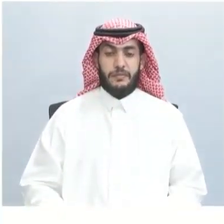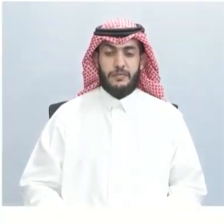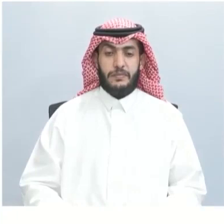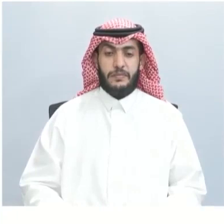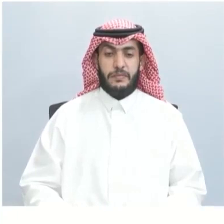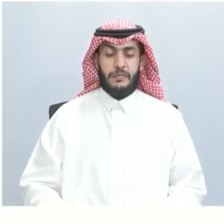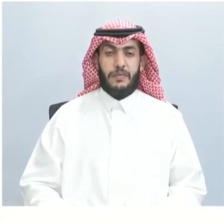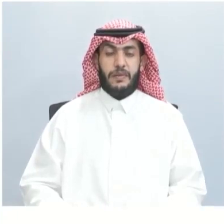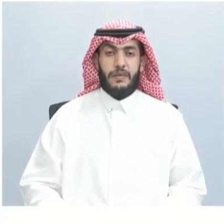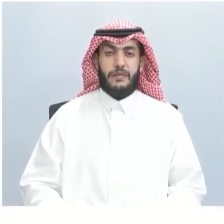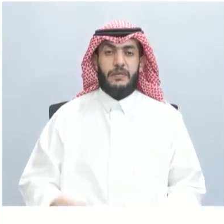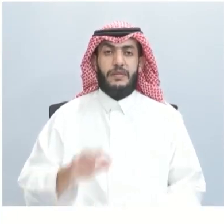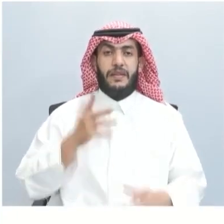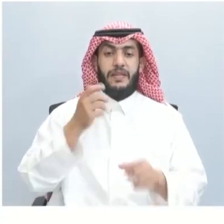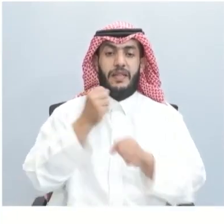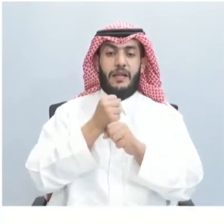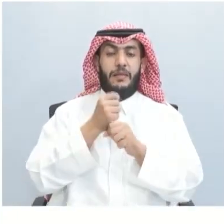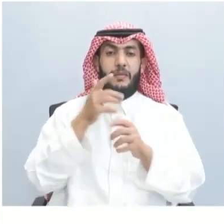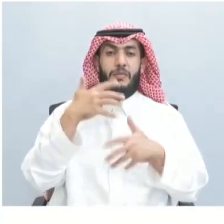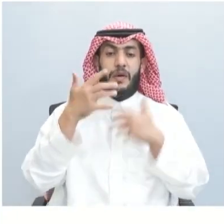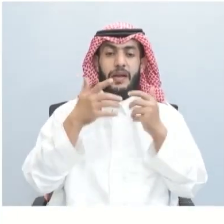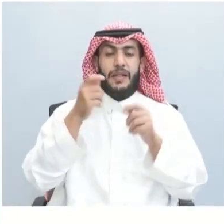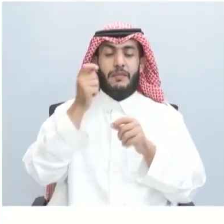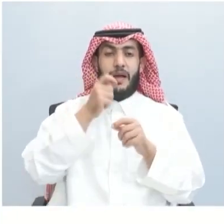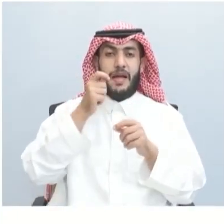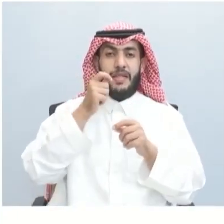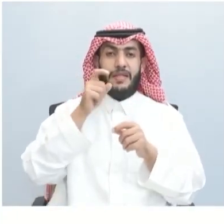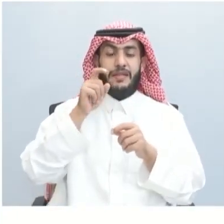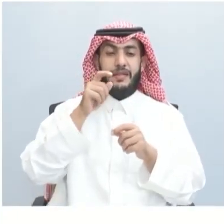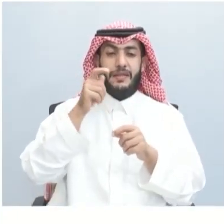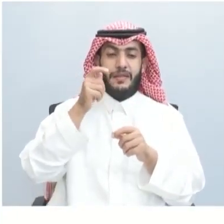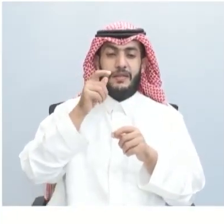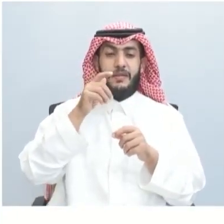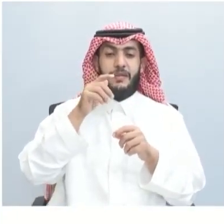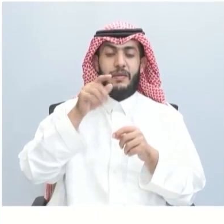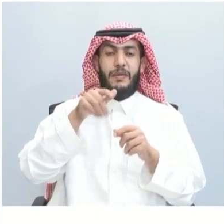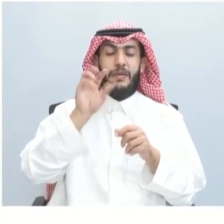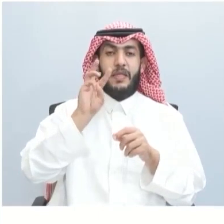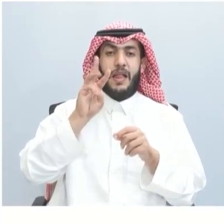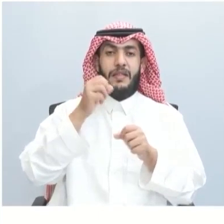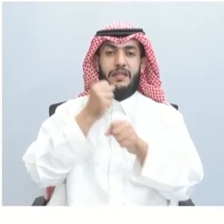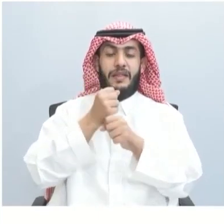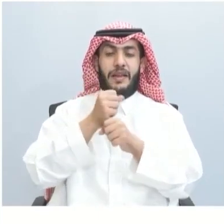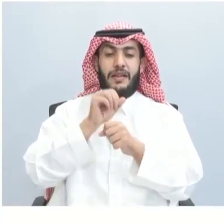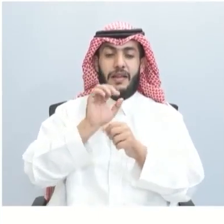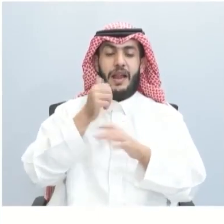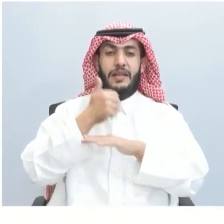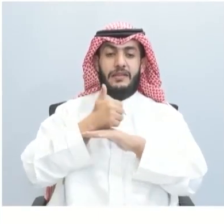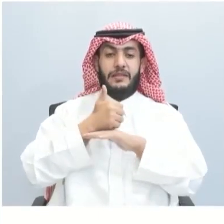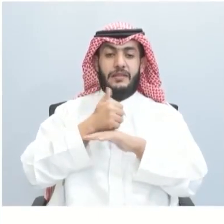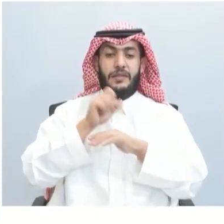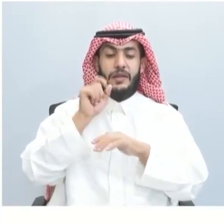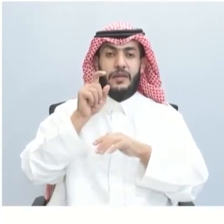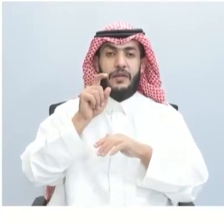للموقع اذا كيف تعمل محركات البحث تعمل من خلال ثلاث وظائف اساسيه